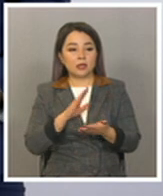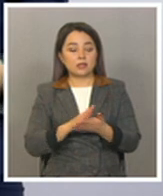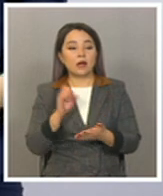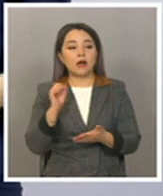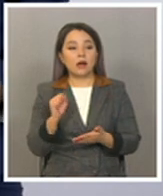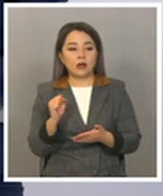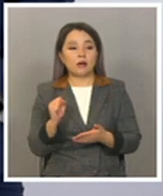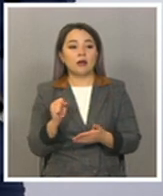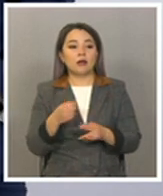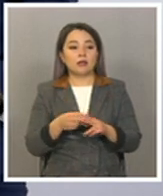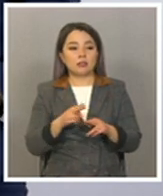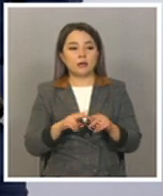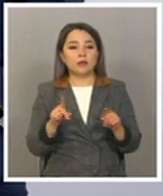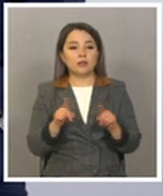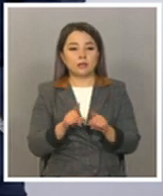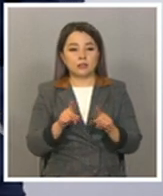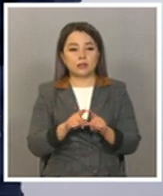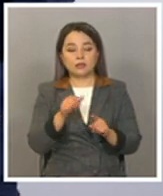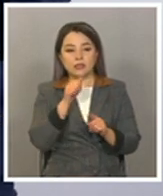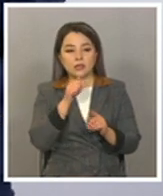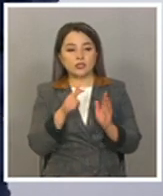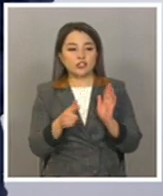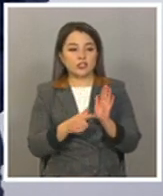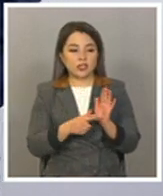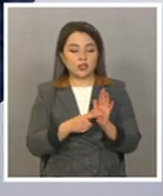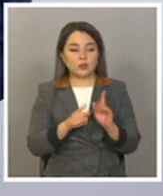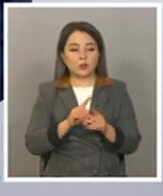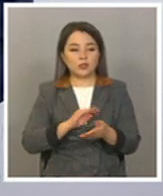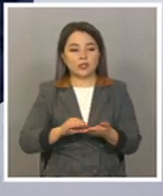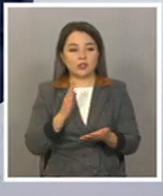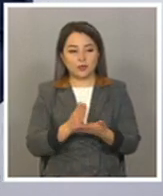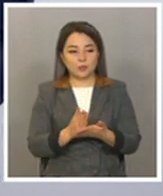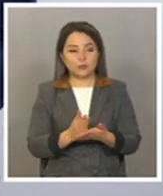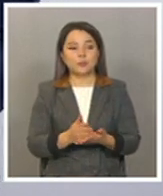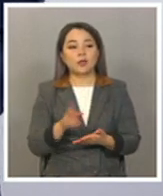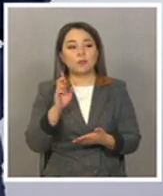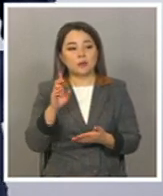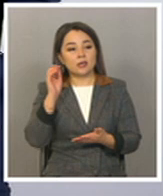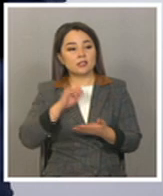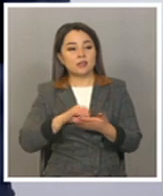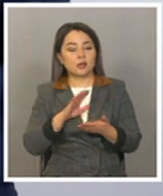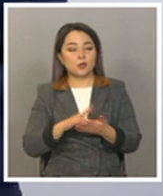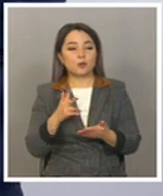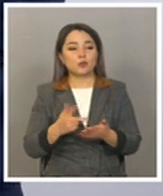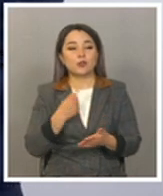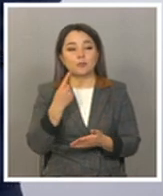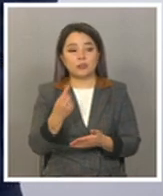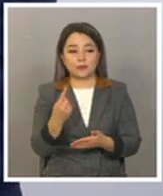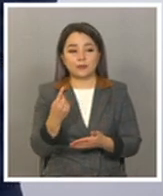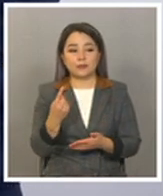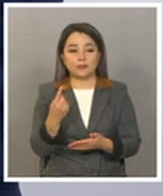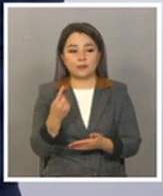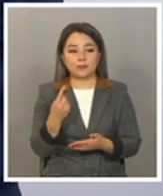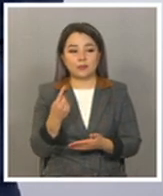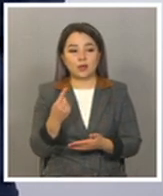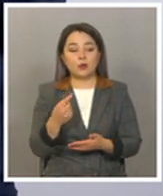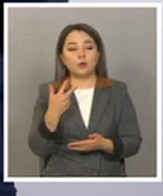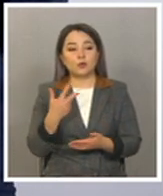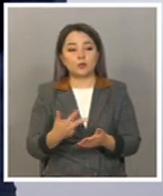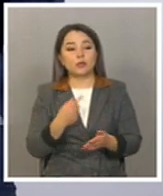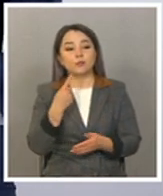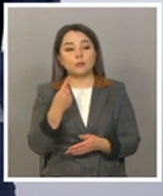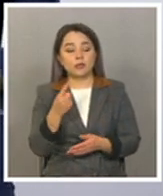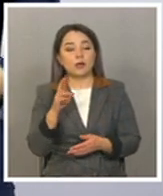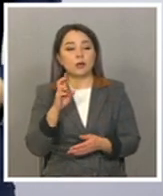бөлінген 7 өрнек арқылы жазамыз. Одан кейін B санының 3-тен 1-ін 3-тен 1